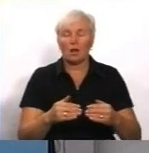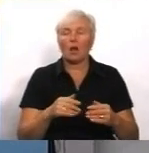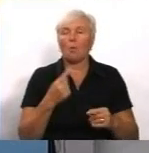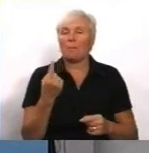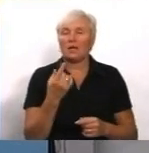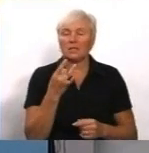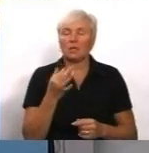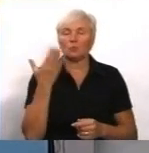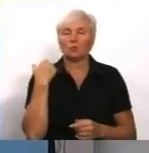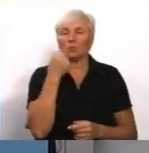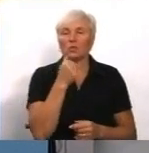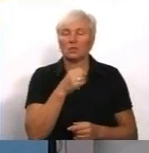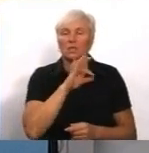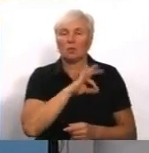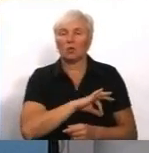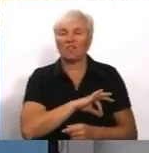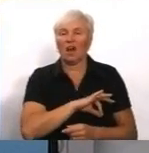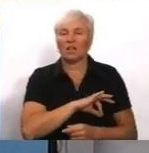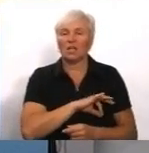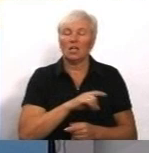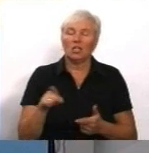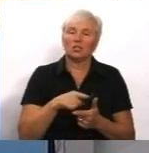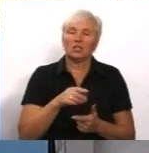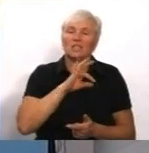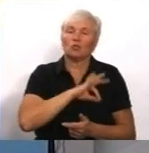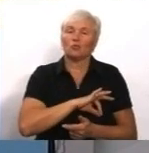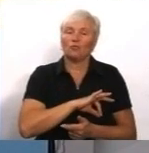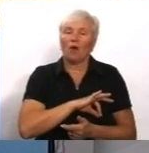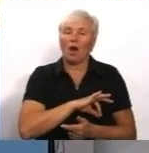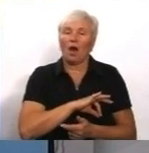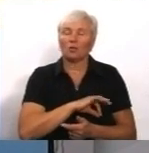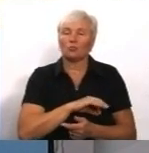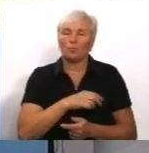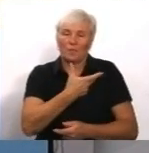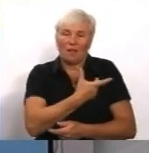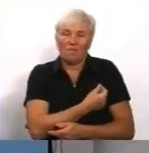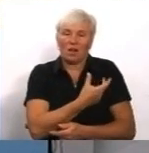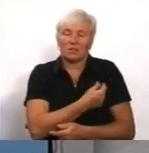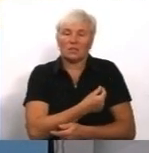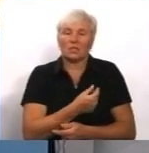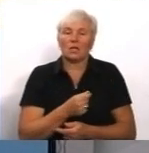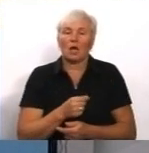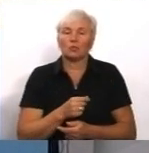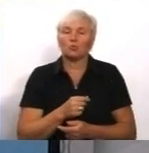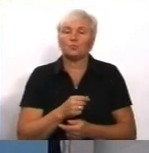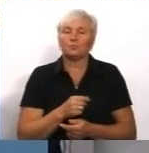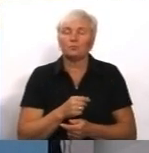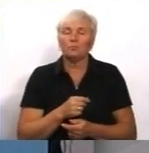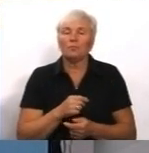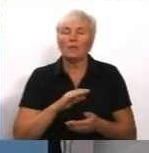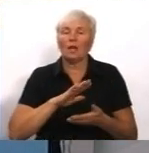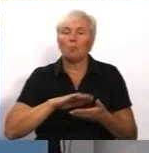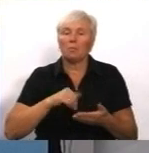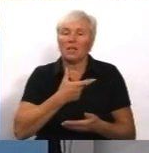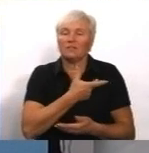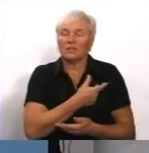минулому році запровадили чи застосували пероральну вакцинацію дикої фауни. Без пероральної вакцинації дикої